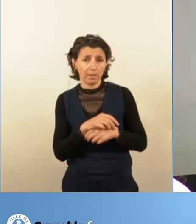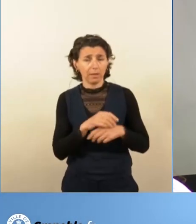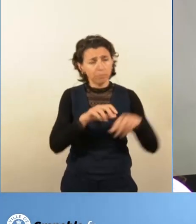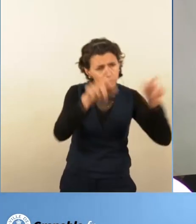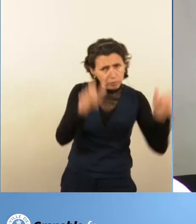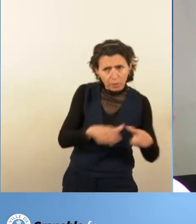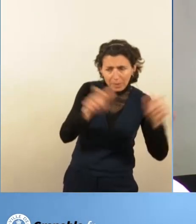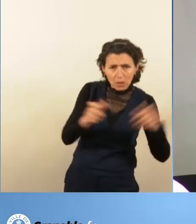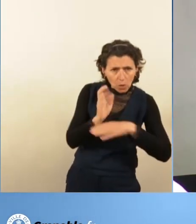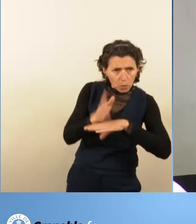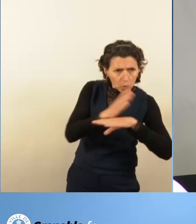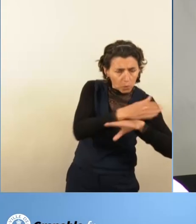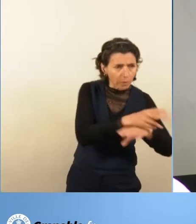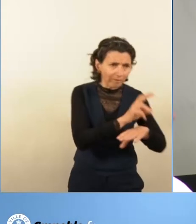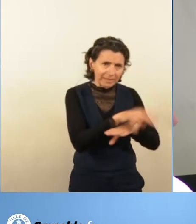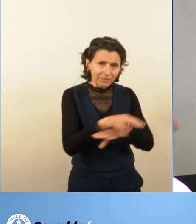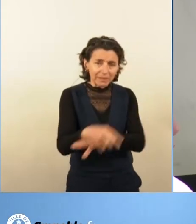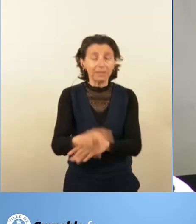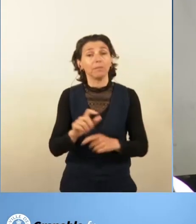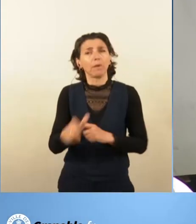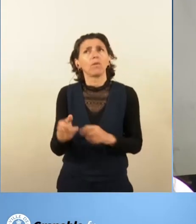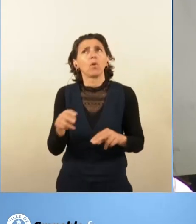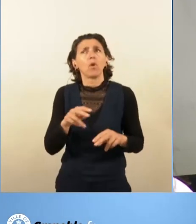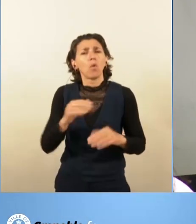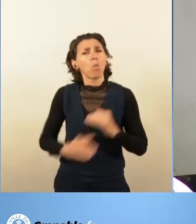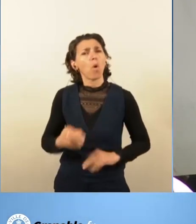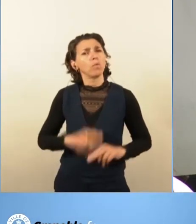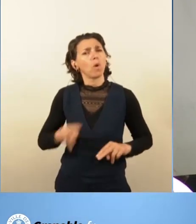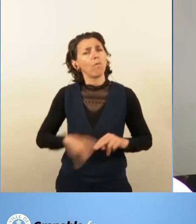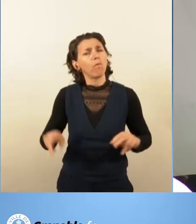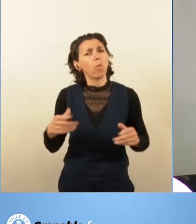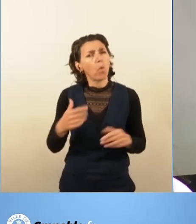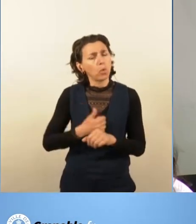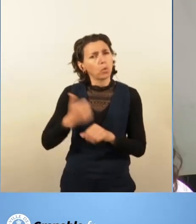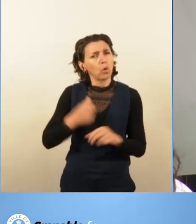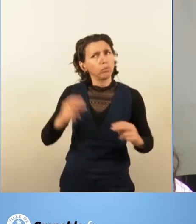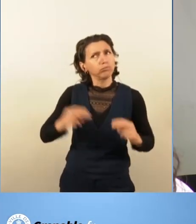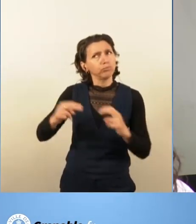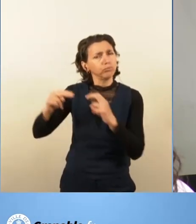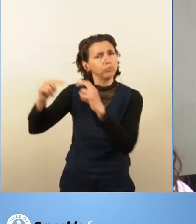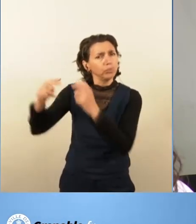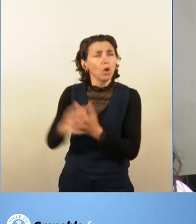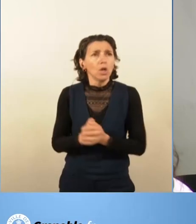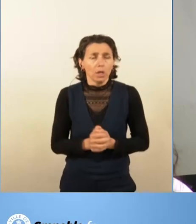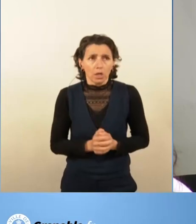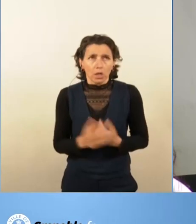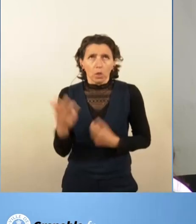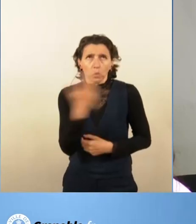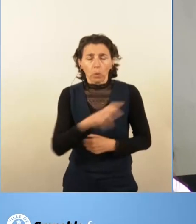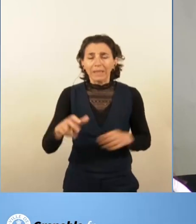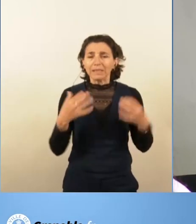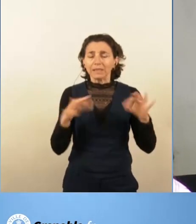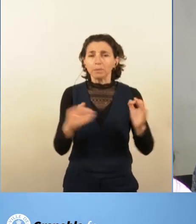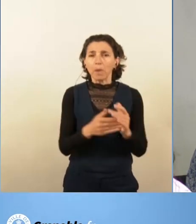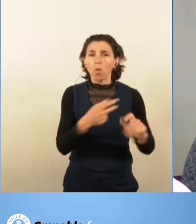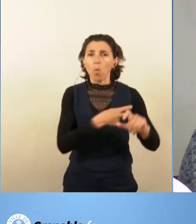le 10 et un programme de travaux qui se montait tous les ans de façon récurrentes à 310 000 euros par an pour